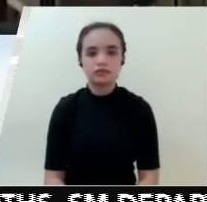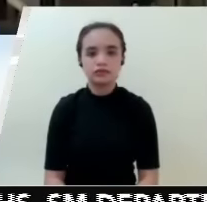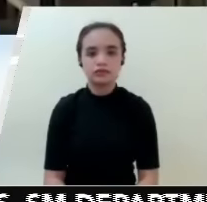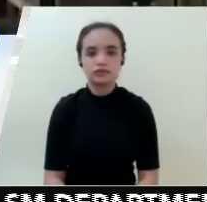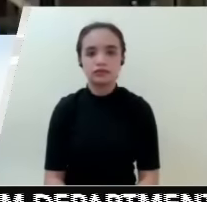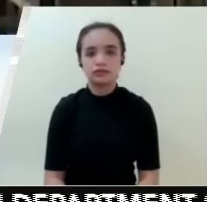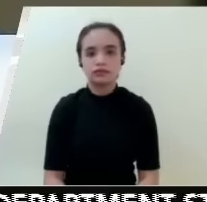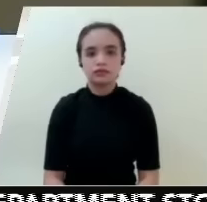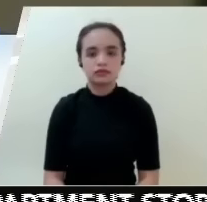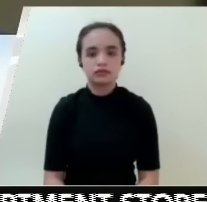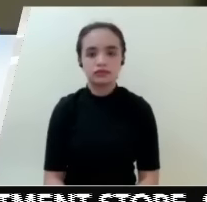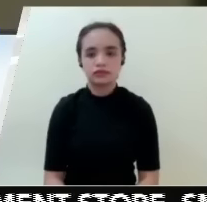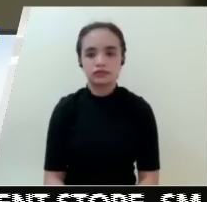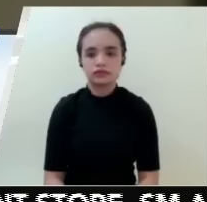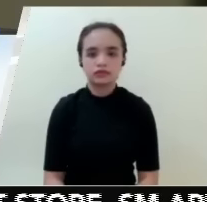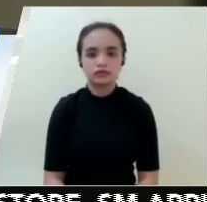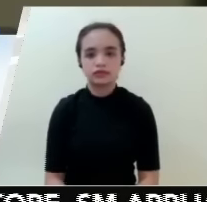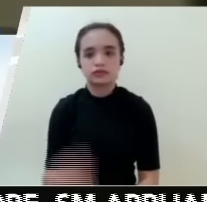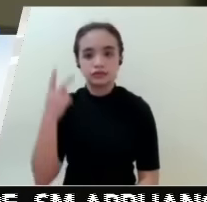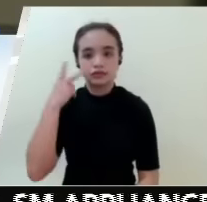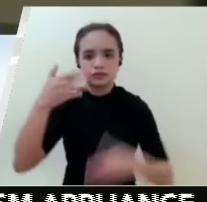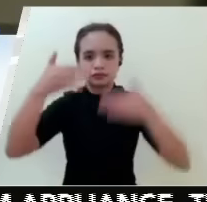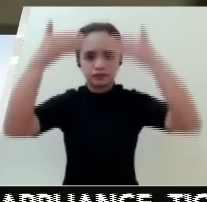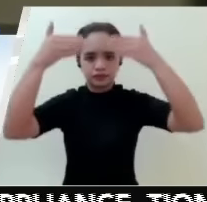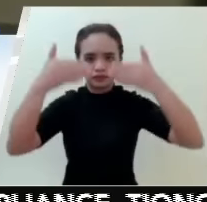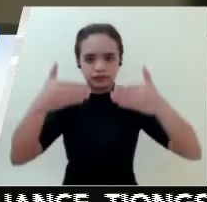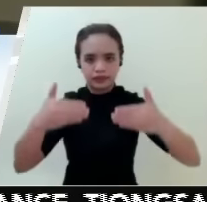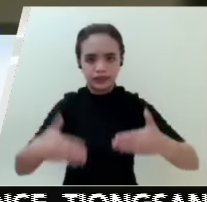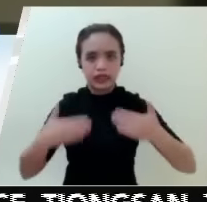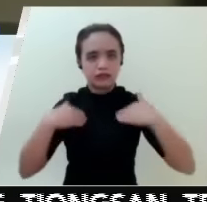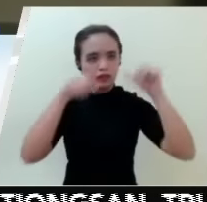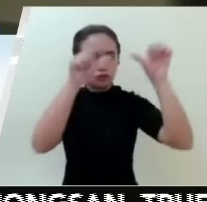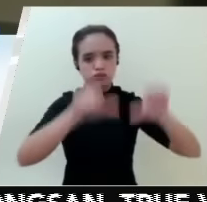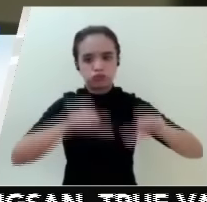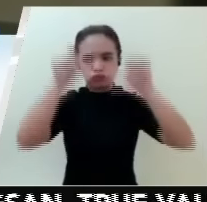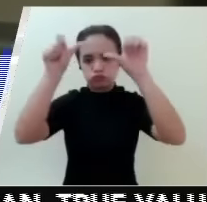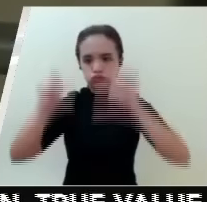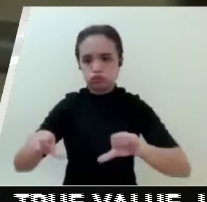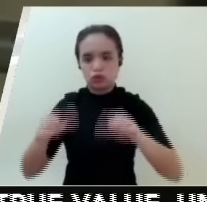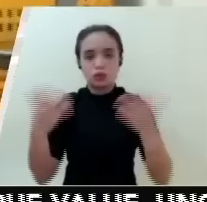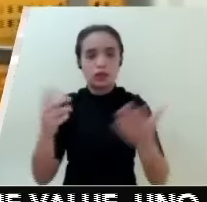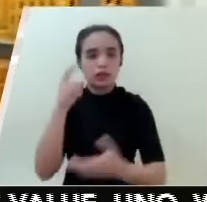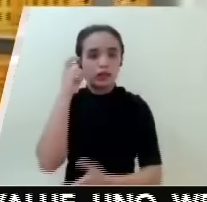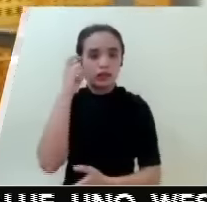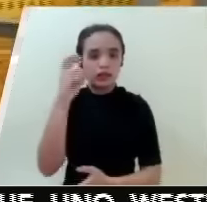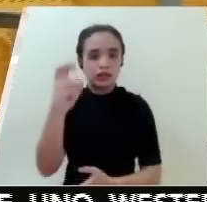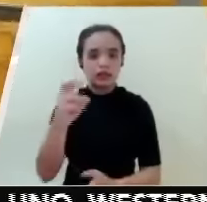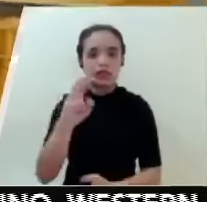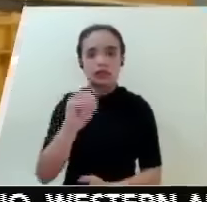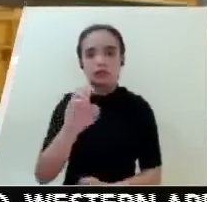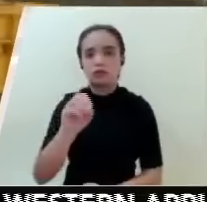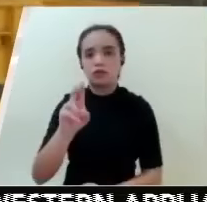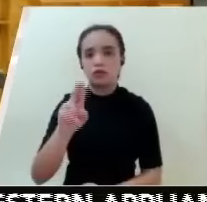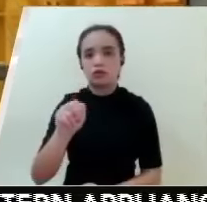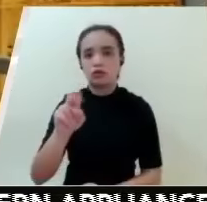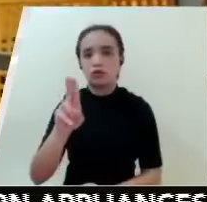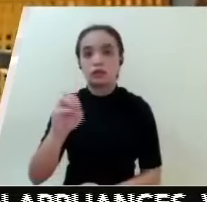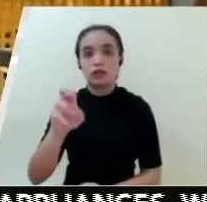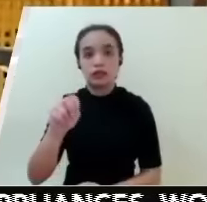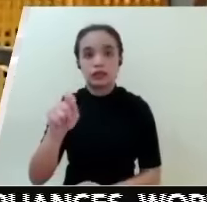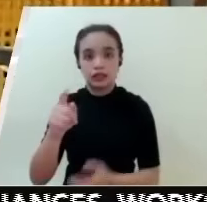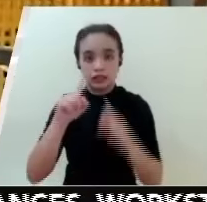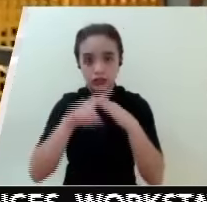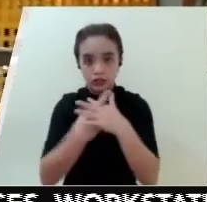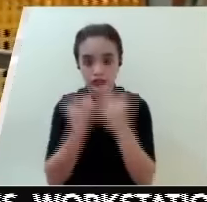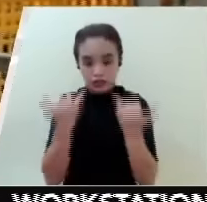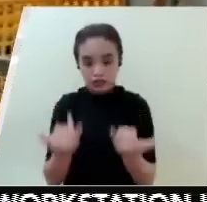Nakababa ang steel barrier at may mga nakapaskil na abiso sa LRT Monumento Station kanina alas 6 ng umaga. Simula ngayong Sabado, sarado ang buong